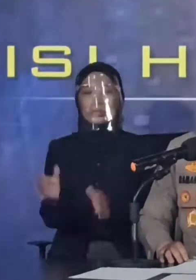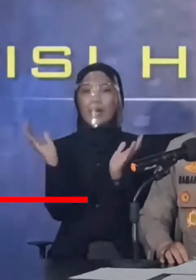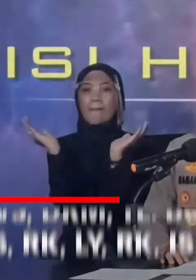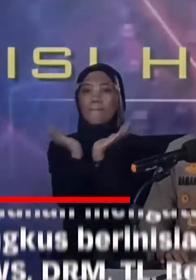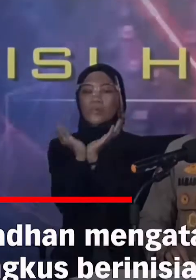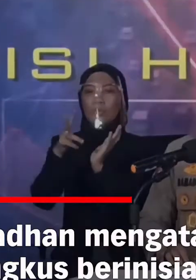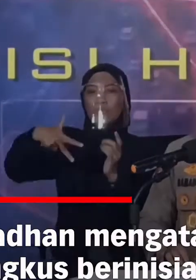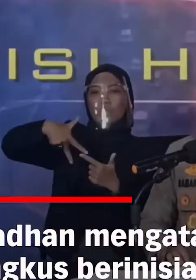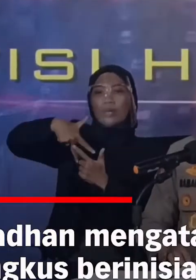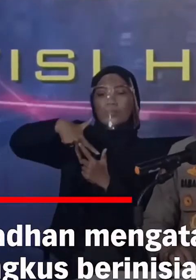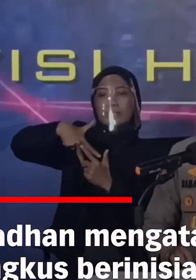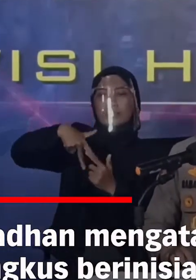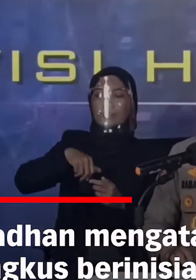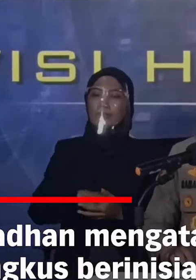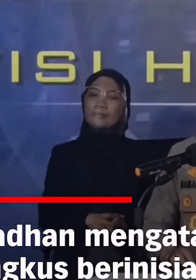juga